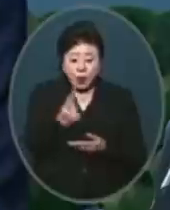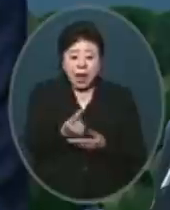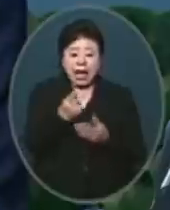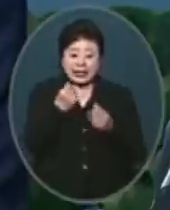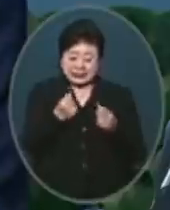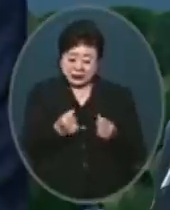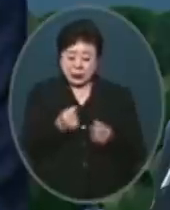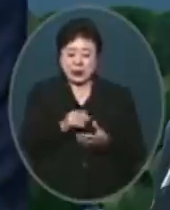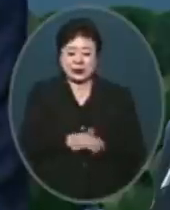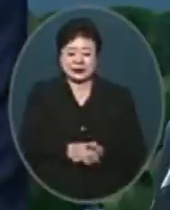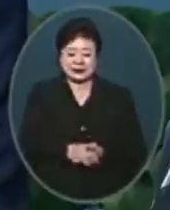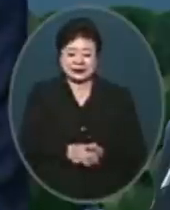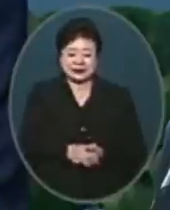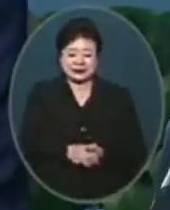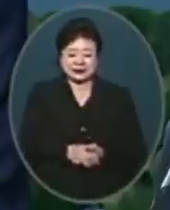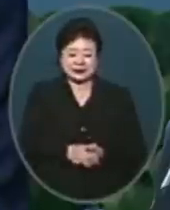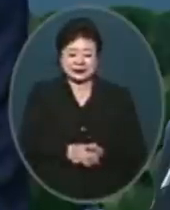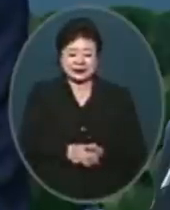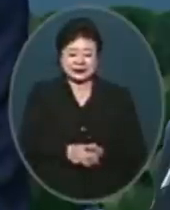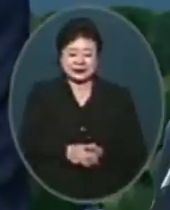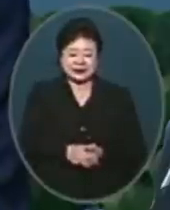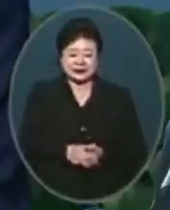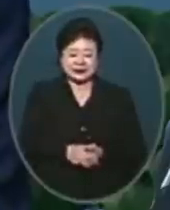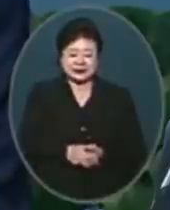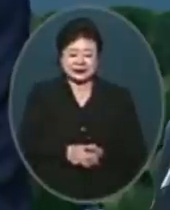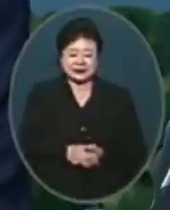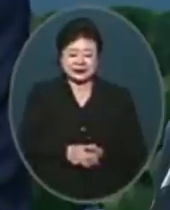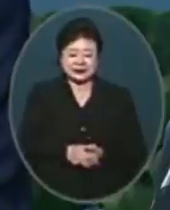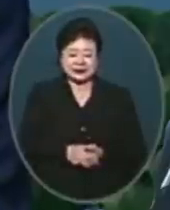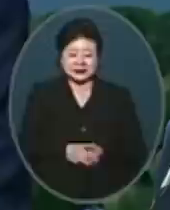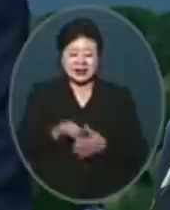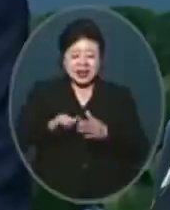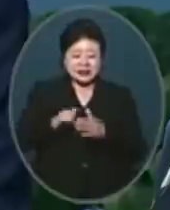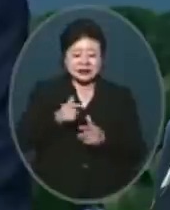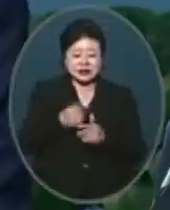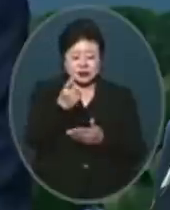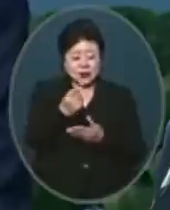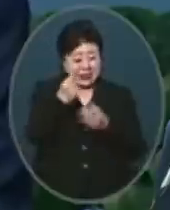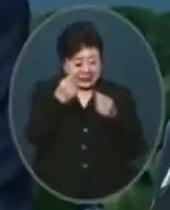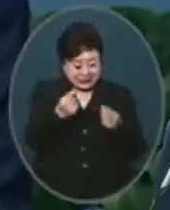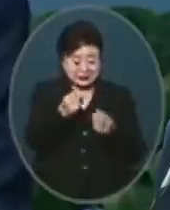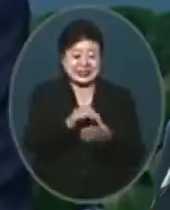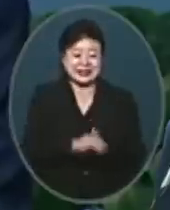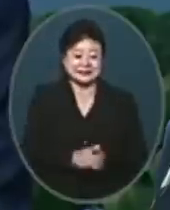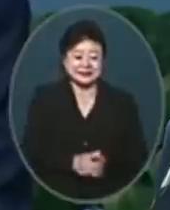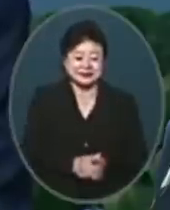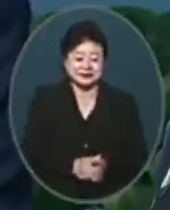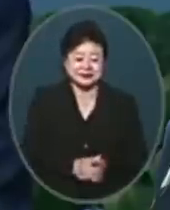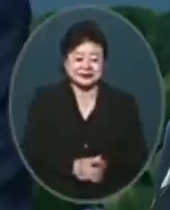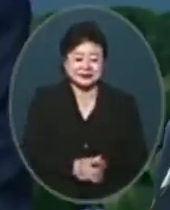계시고 저희 가슴에도 예수님이 와 계신 것입니다.